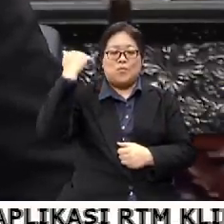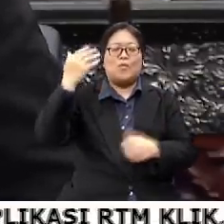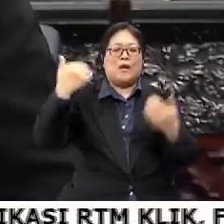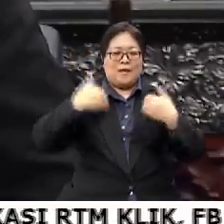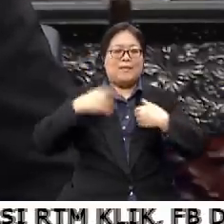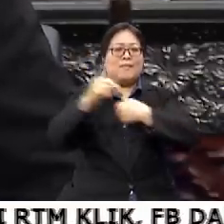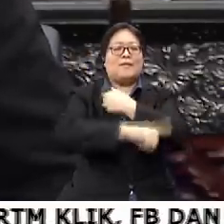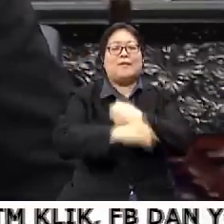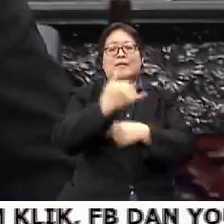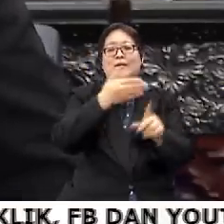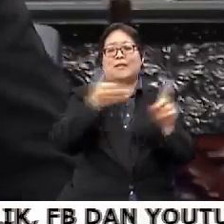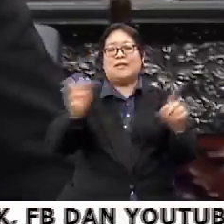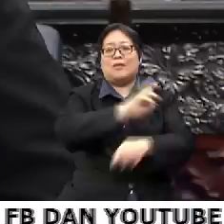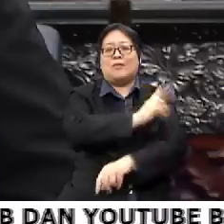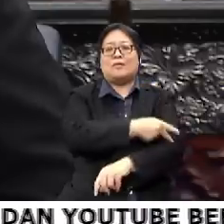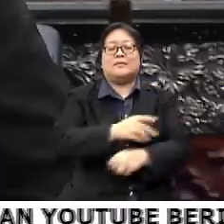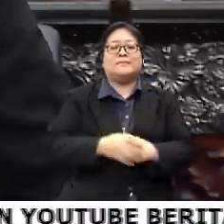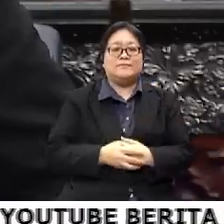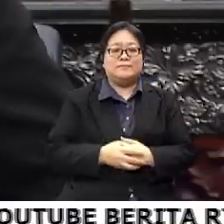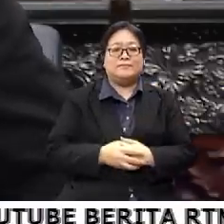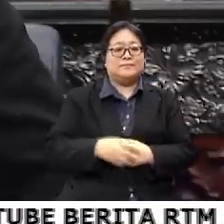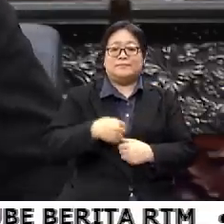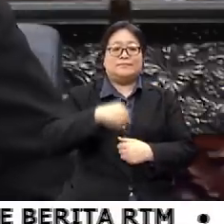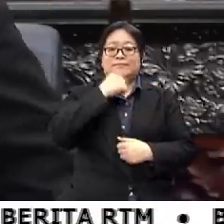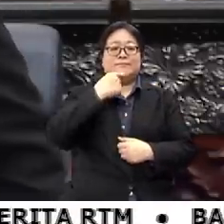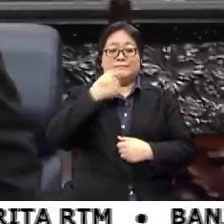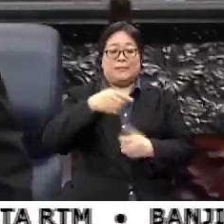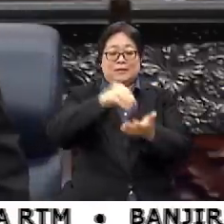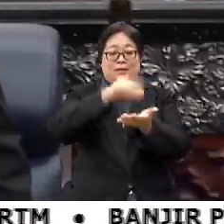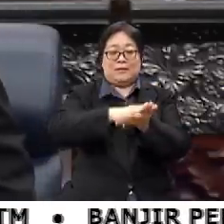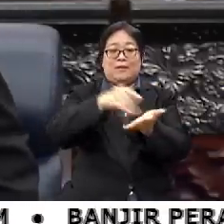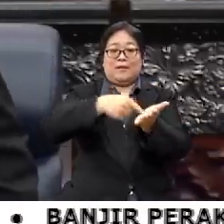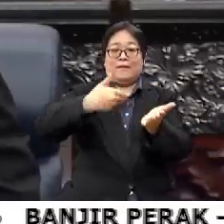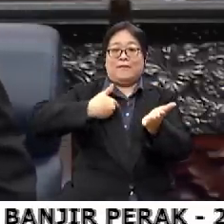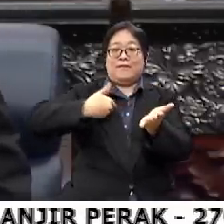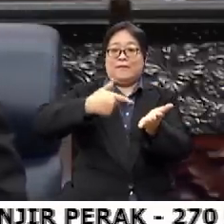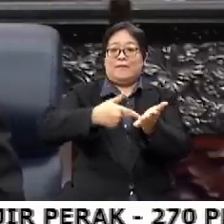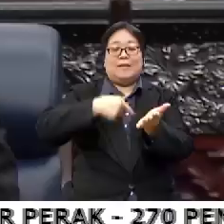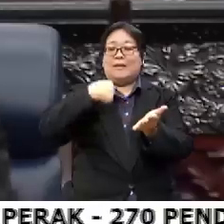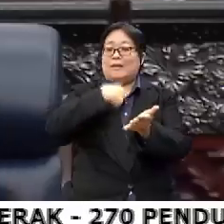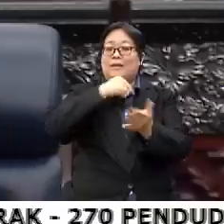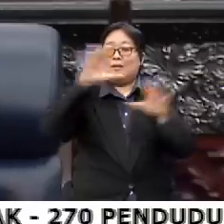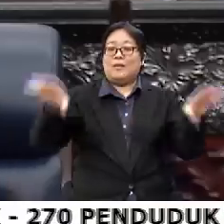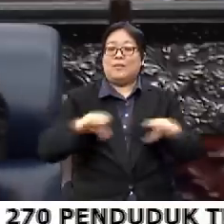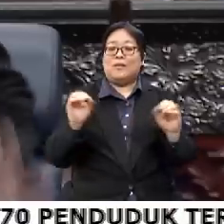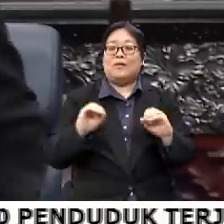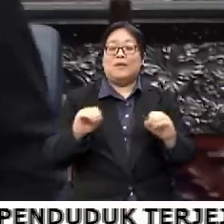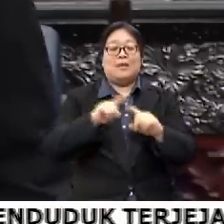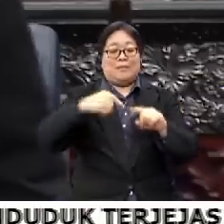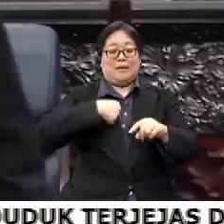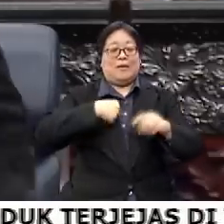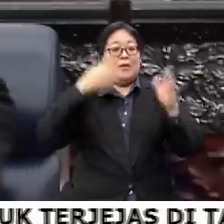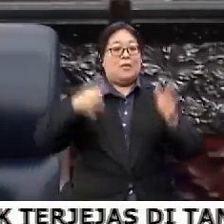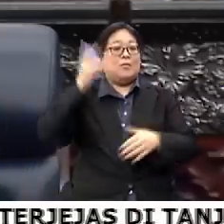dijatuhkan hukuman salah guna kuasa. Saya bukan nak mengata, itu rekod sejarahnya. Kita tidak buat begitu. Tetapi saya orang